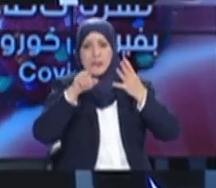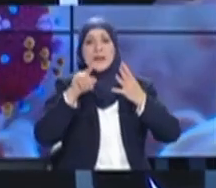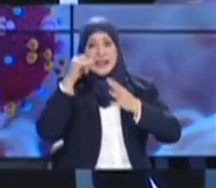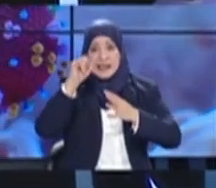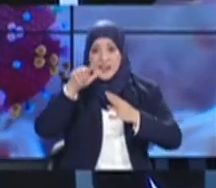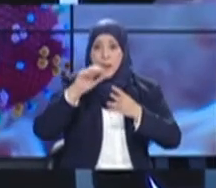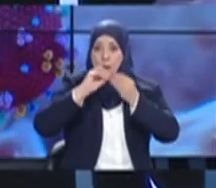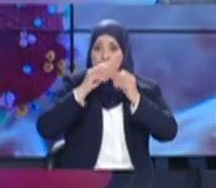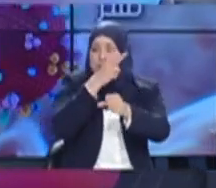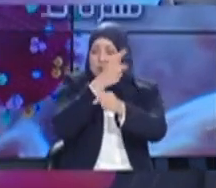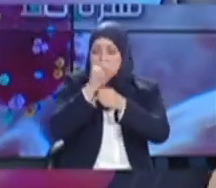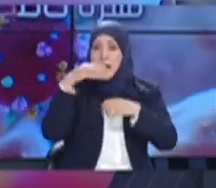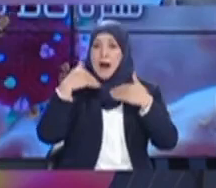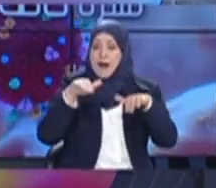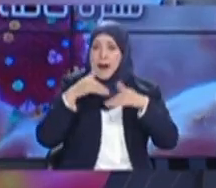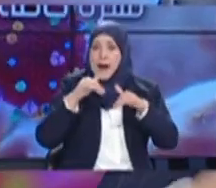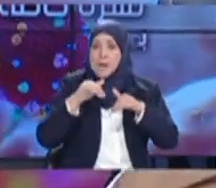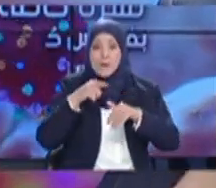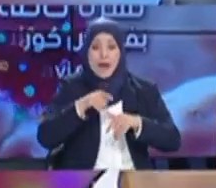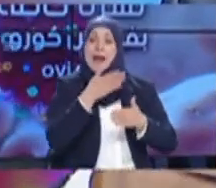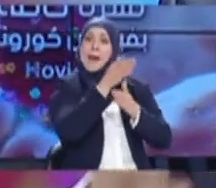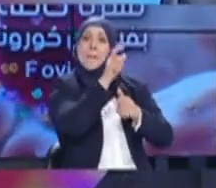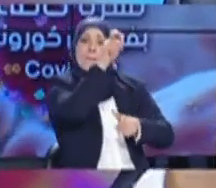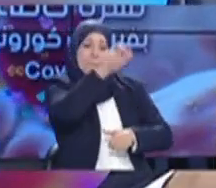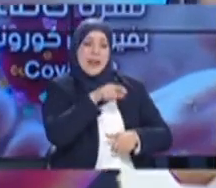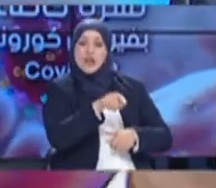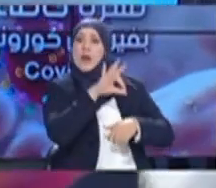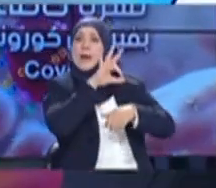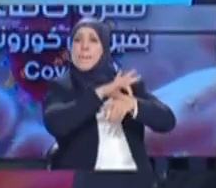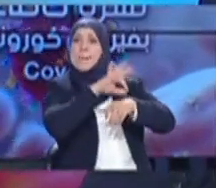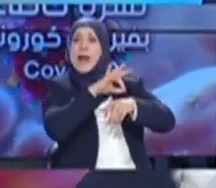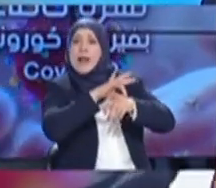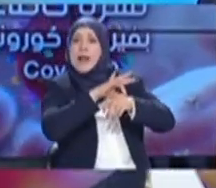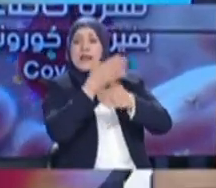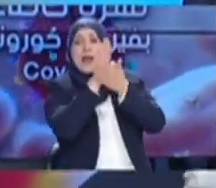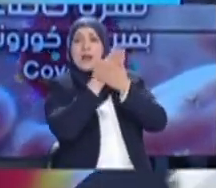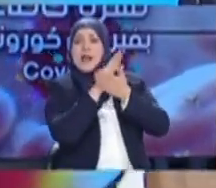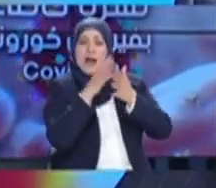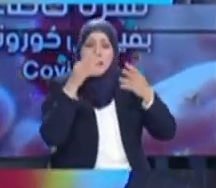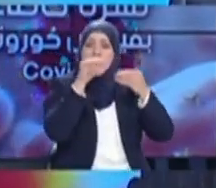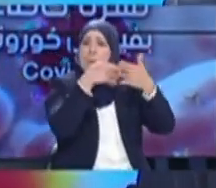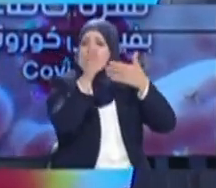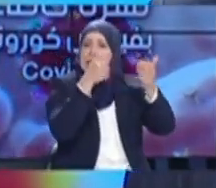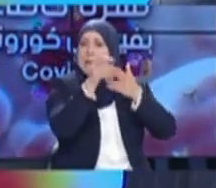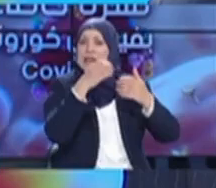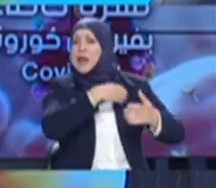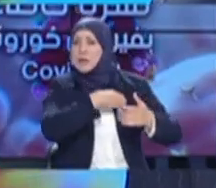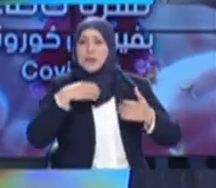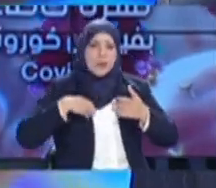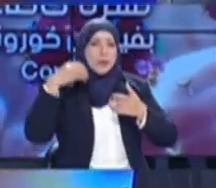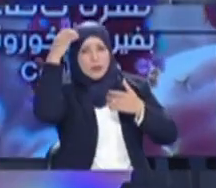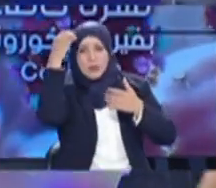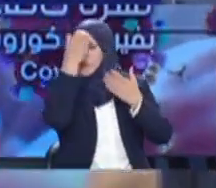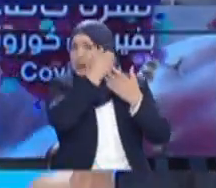على عين مكان الساعه يقع التحذير للمريض اذا كان يلزمك وضعان الات وضعان